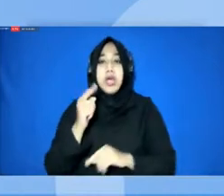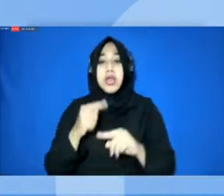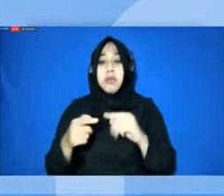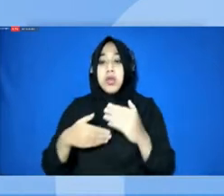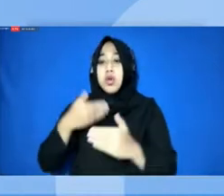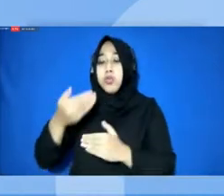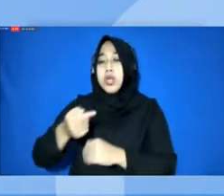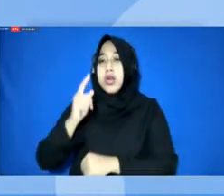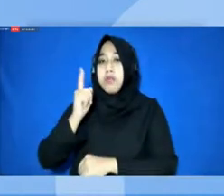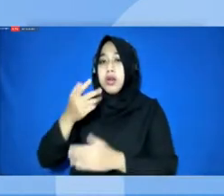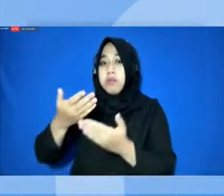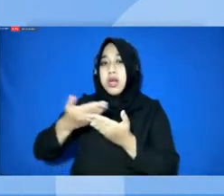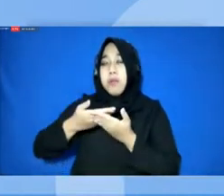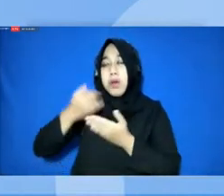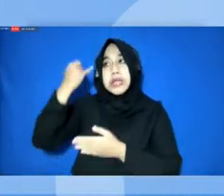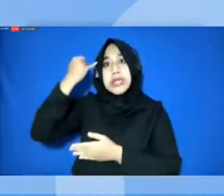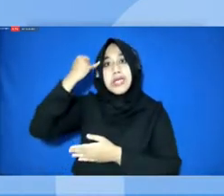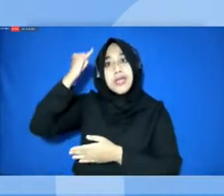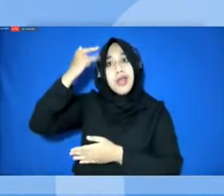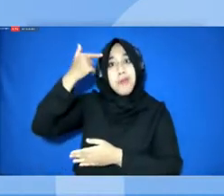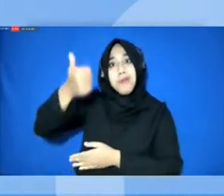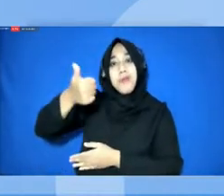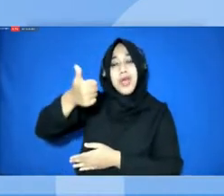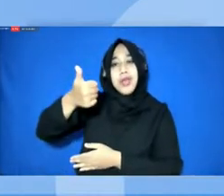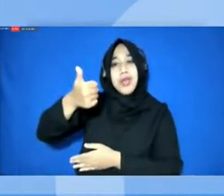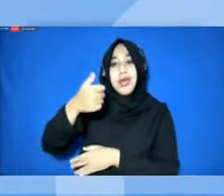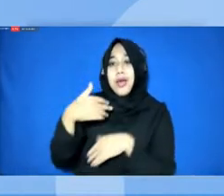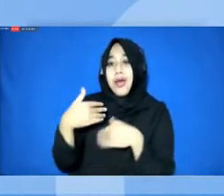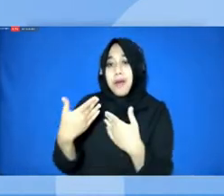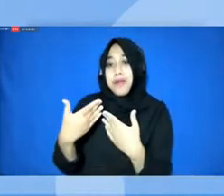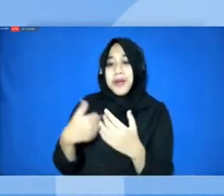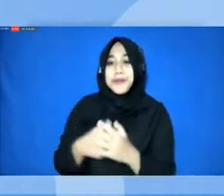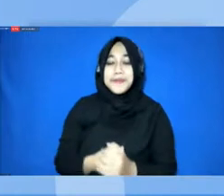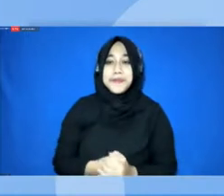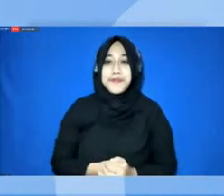pemerintah mendapat sebuah ide brilian, yaitu